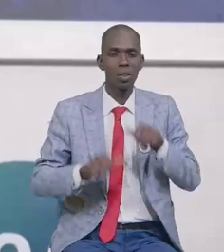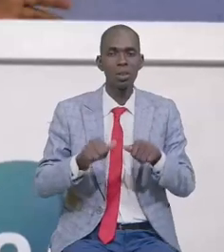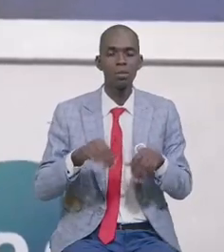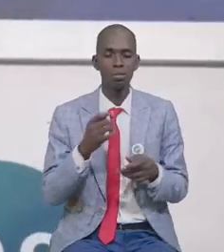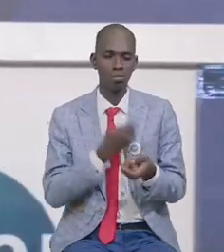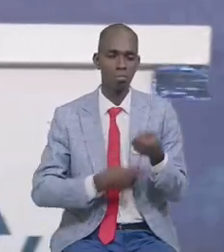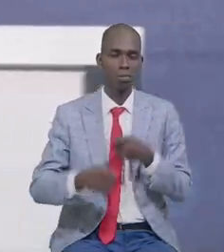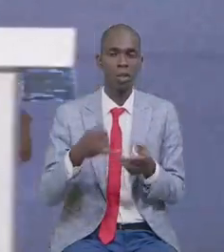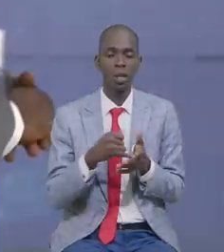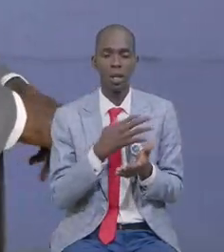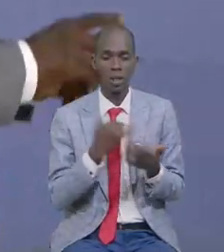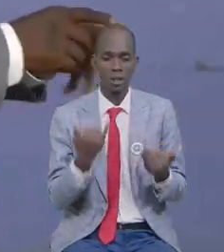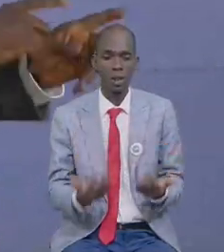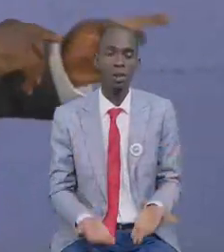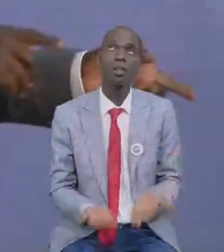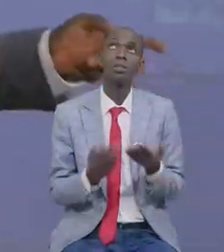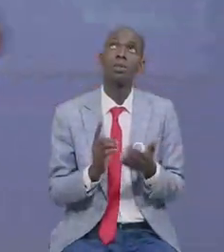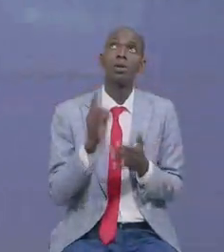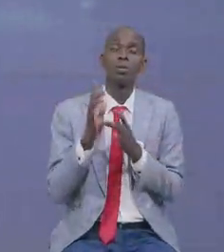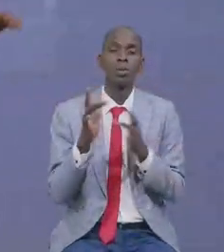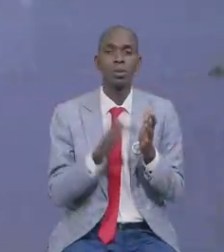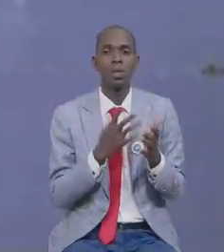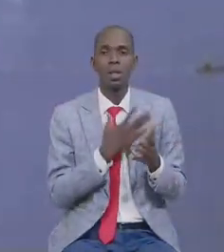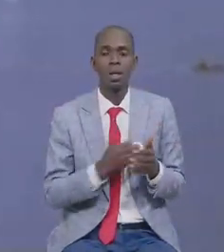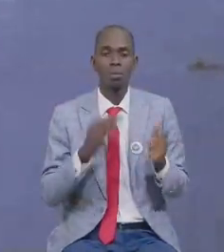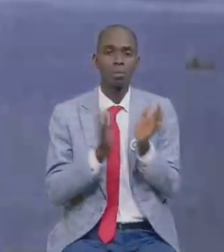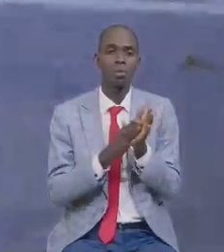bouleversé. Et ils ont exalté, élevé Jésus.